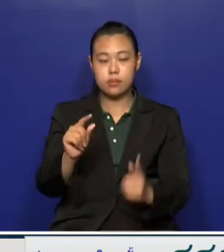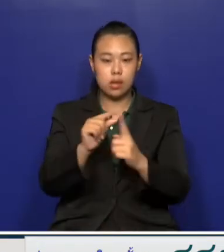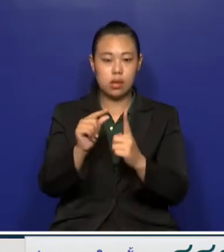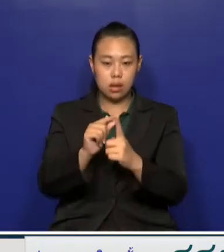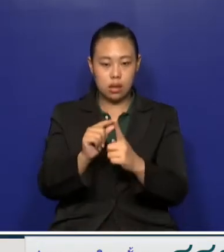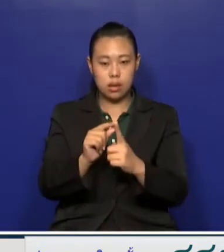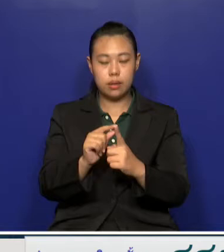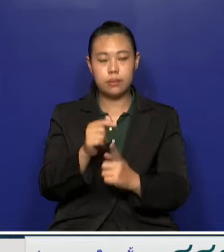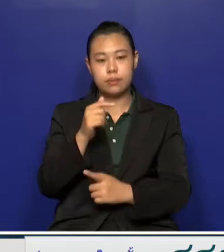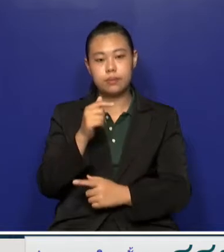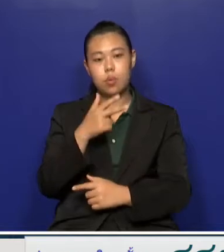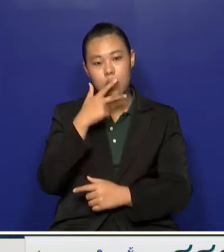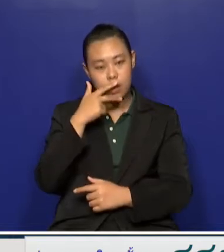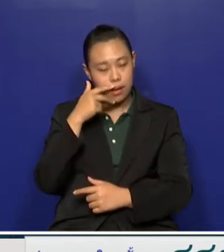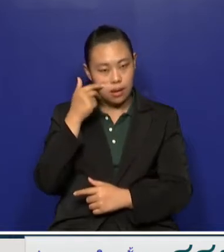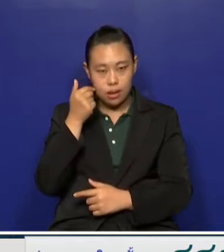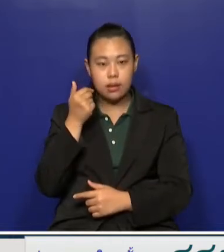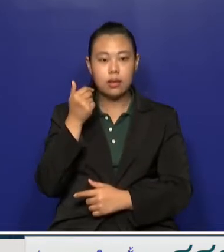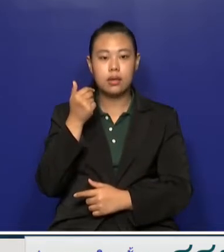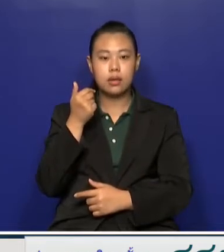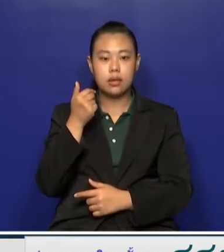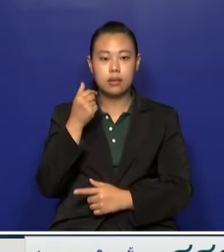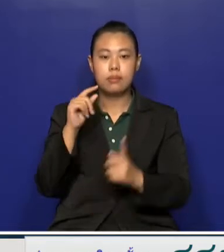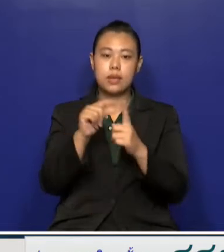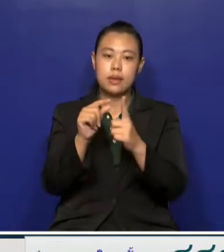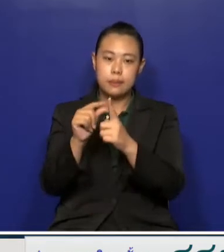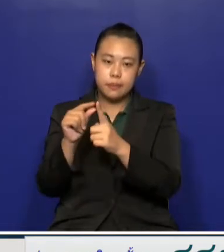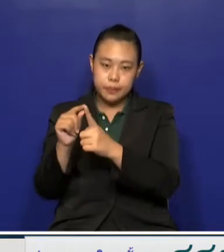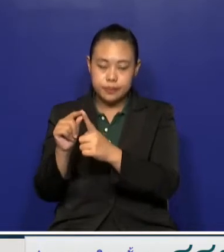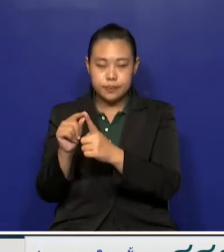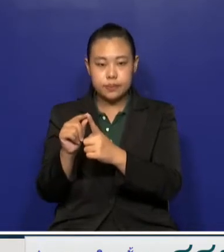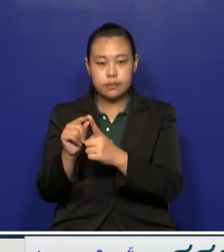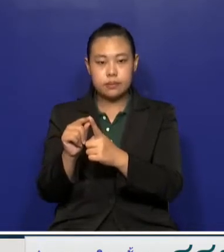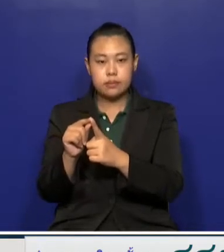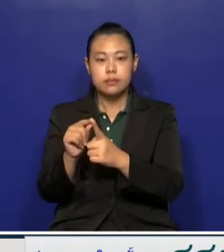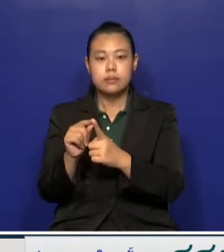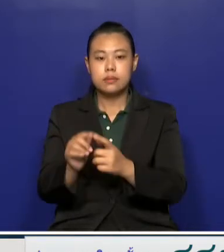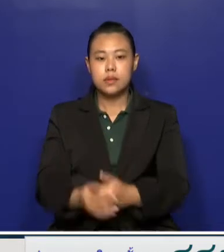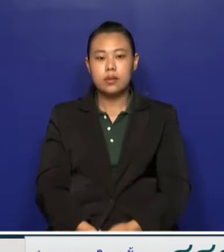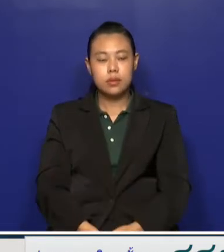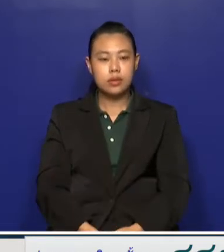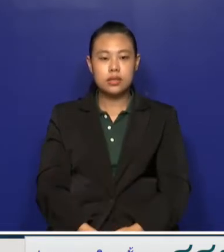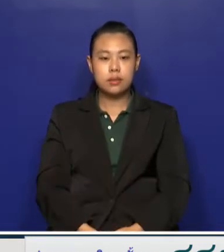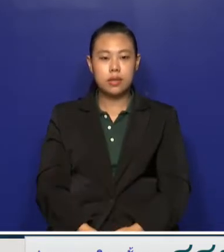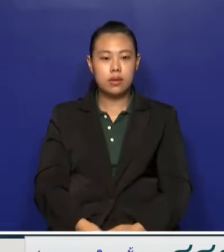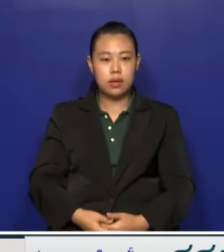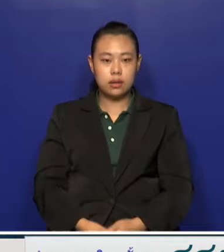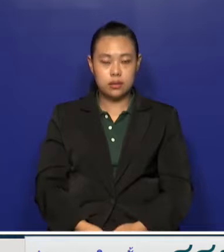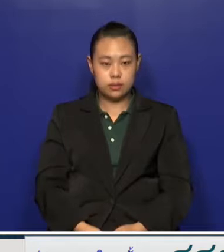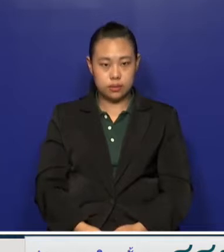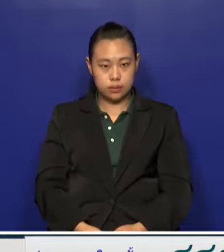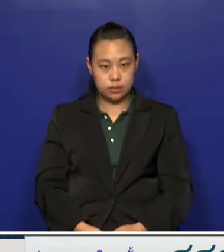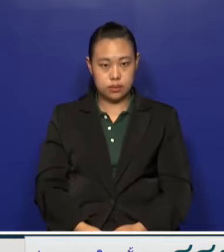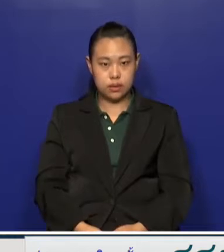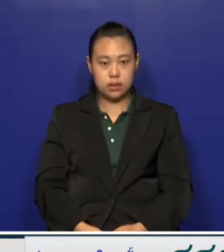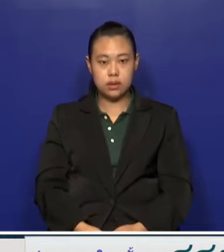ๆซึ่งแม้จะเป็นนามธรรมแต่ก็มีรูปธรรมอยู่ในนั้นนั่นก็คือคำว่